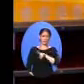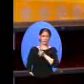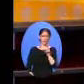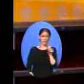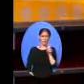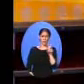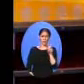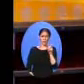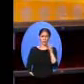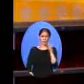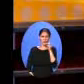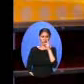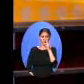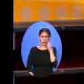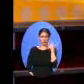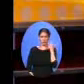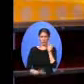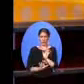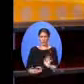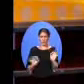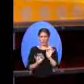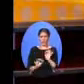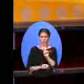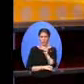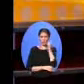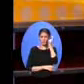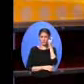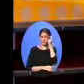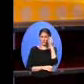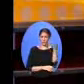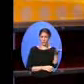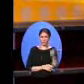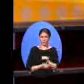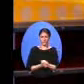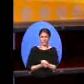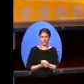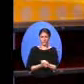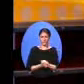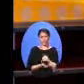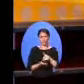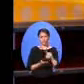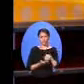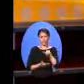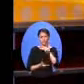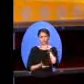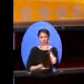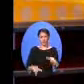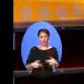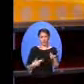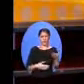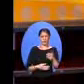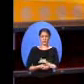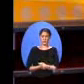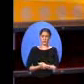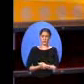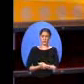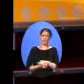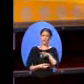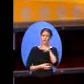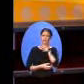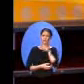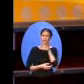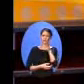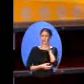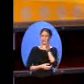יהיו אובדנים ולא ישימו קץ לחיים וימשיכו. וישנם